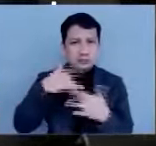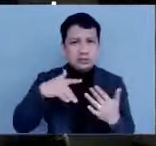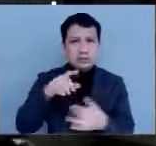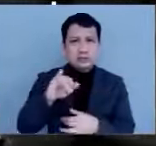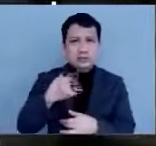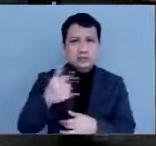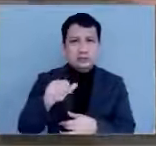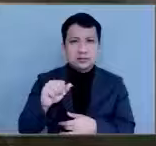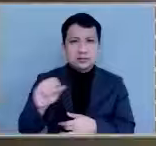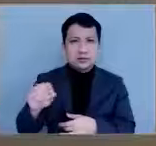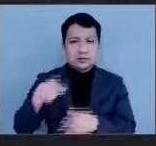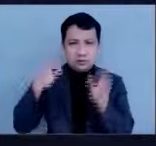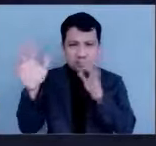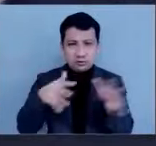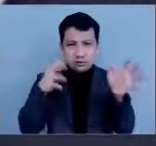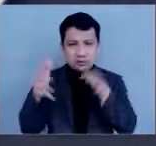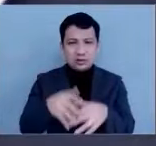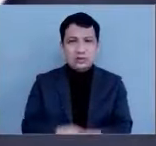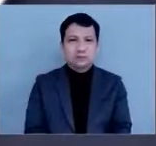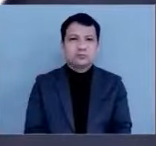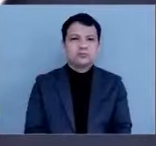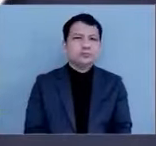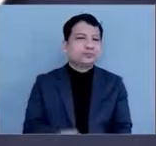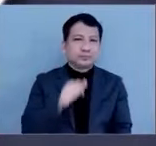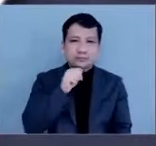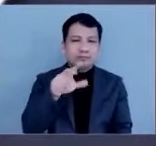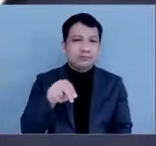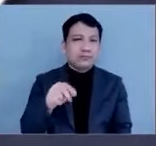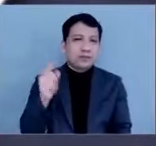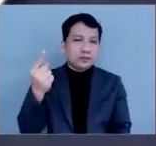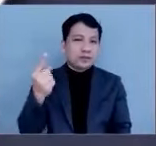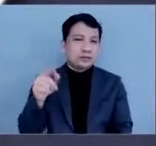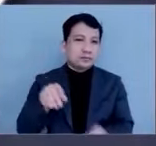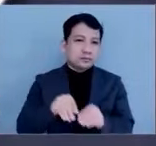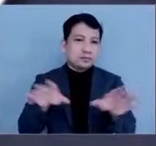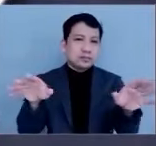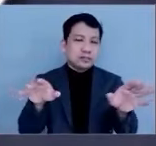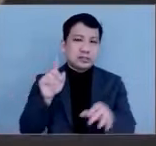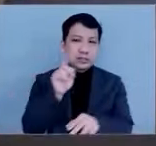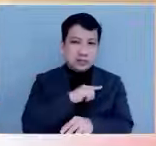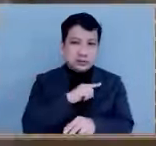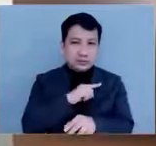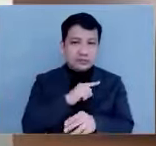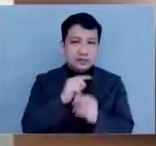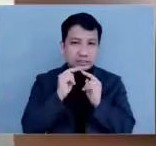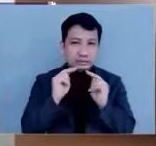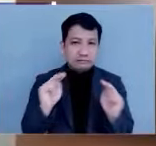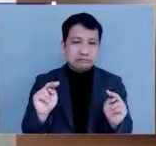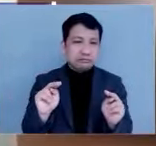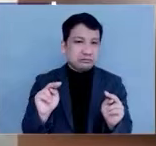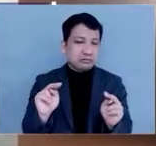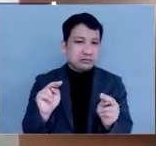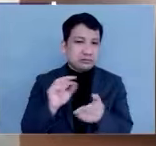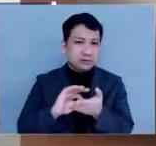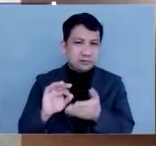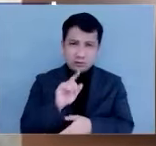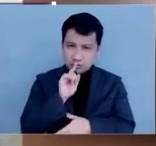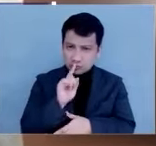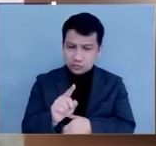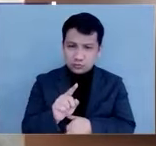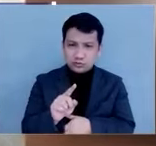habang bumabagyo. Hindi po totoo yan kasi una-una nagpakalat niyan isang fake account. Totoo raw na nag-Siargao